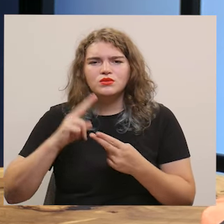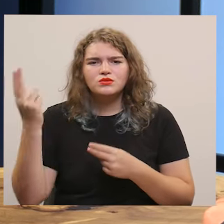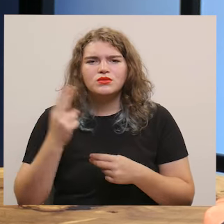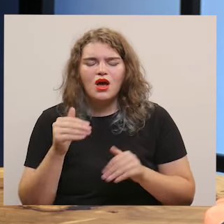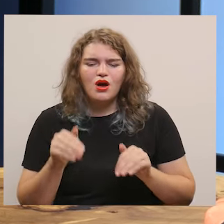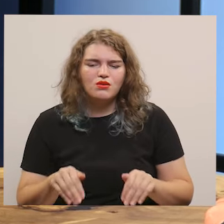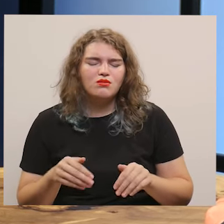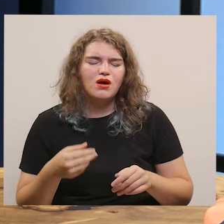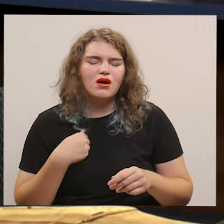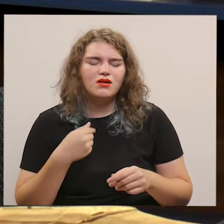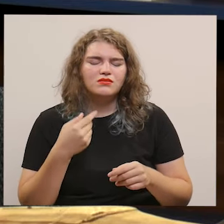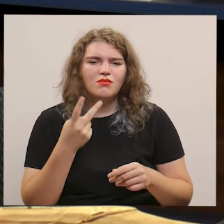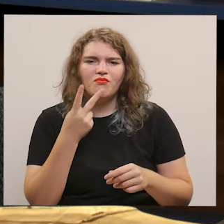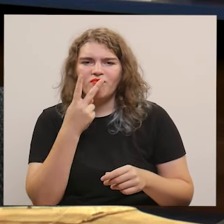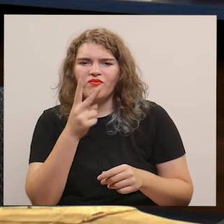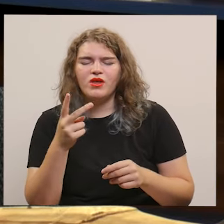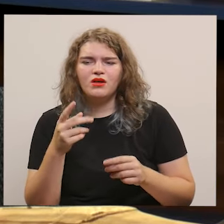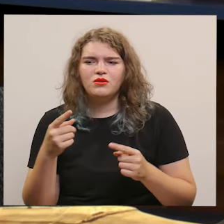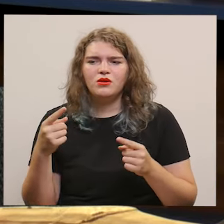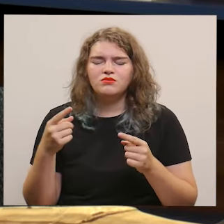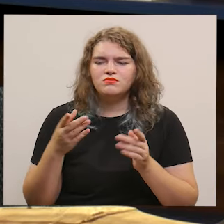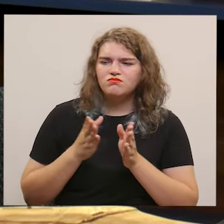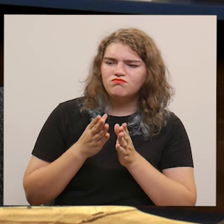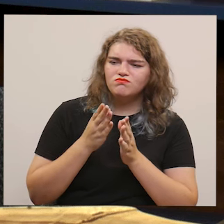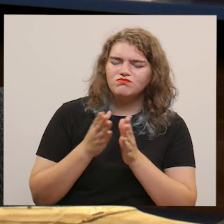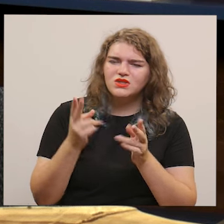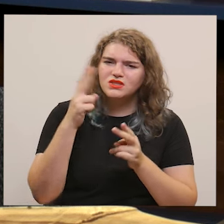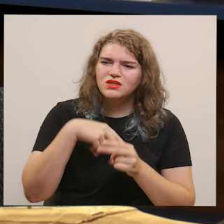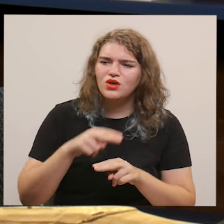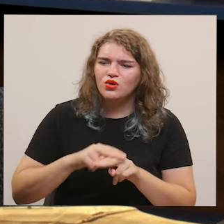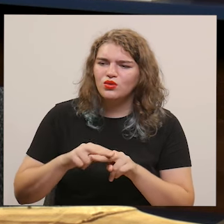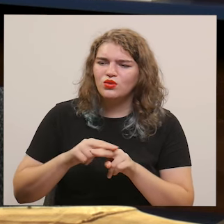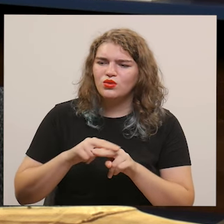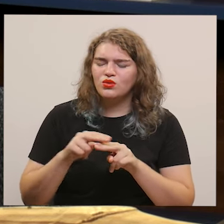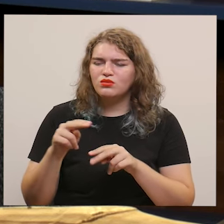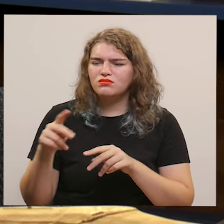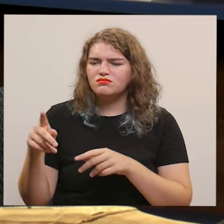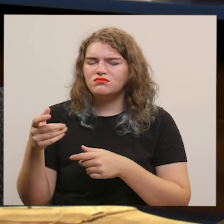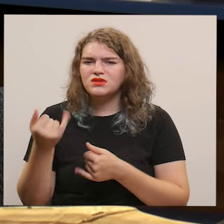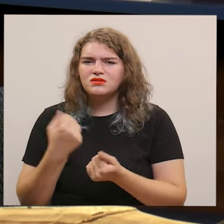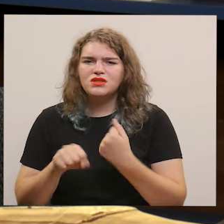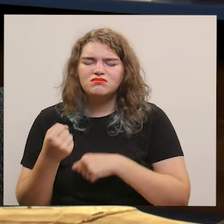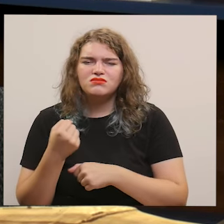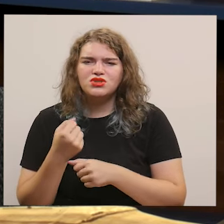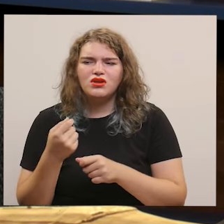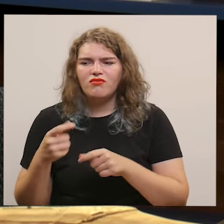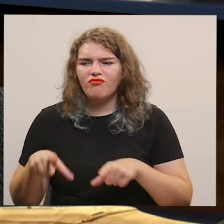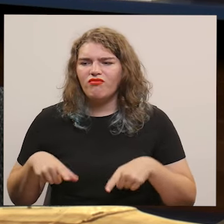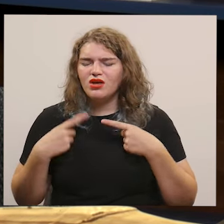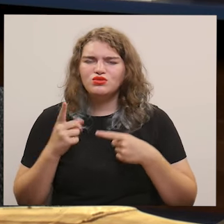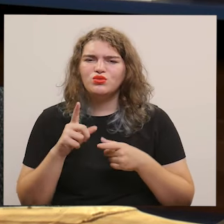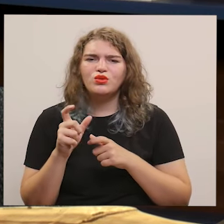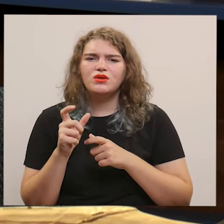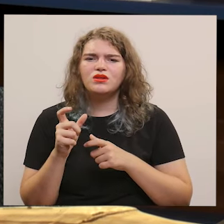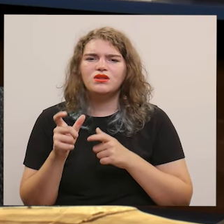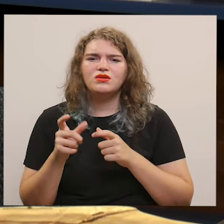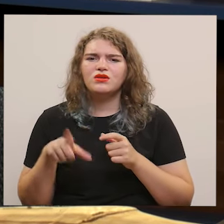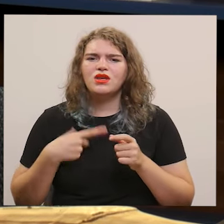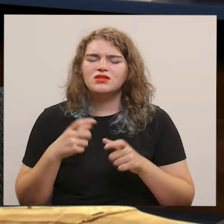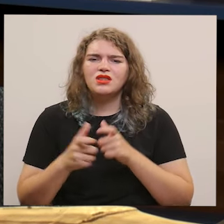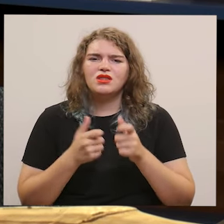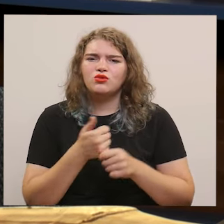să ierți, să vezi durerea celorlalți? Da, să înțelegi circumstanțele atenuante și să înțelegi că nu e vorba doar